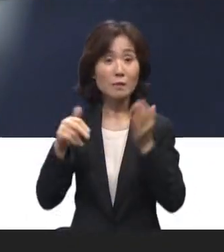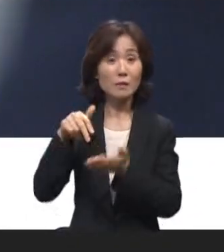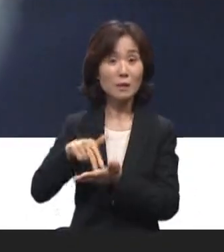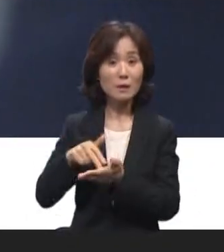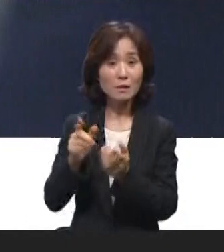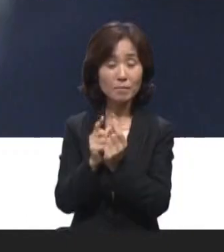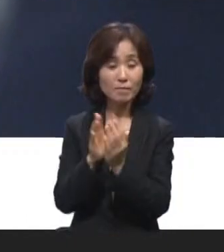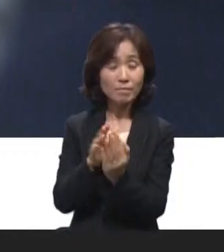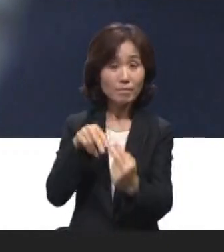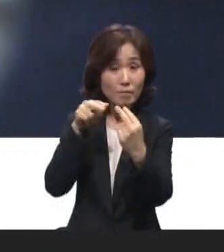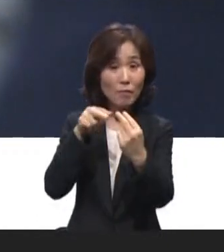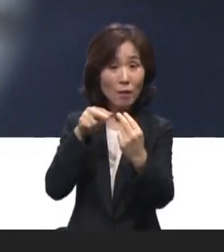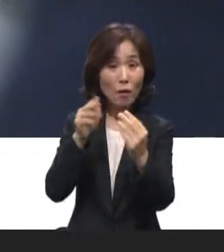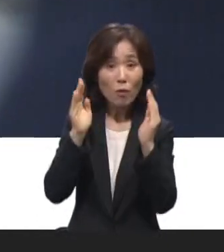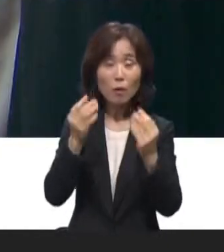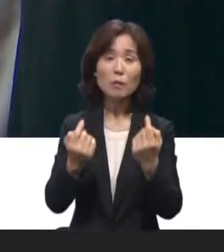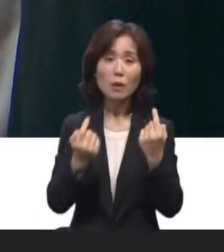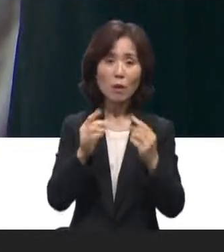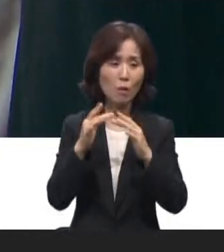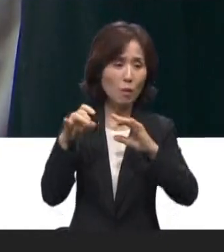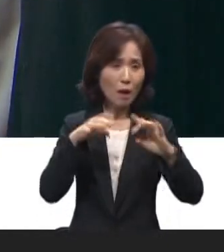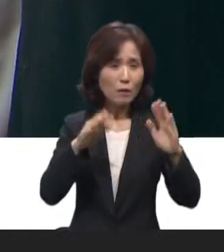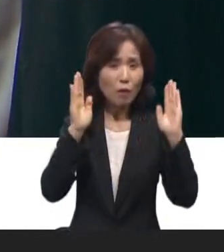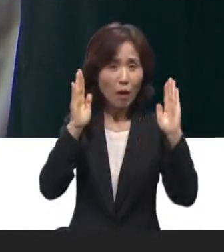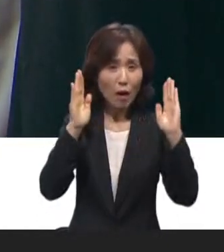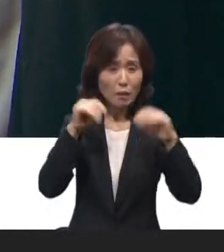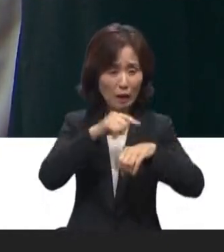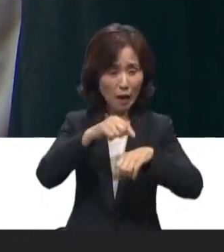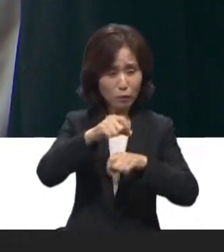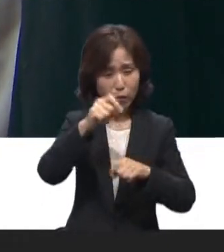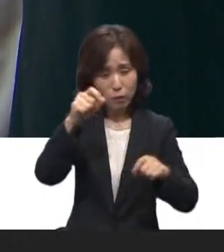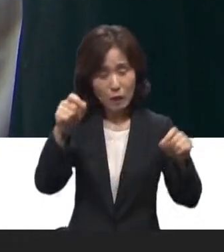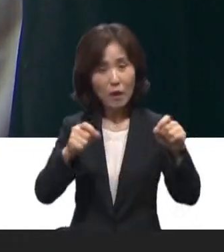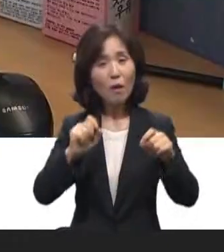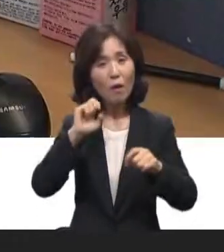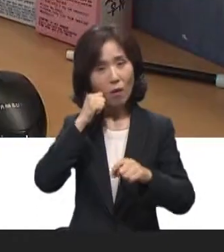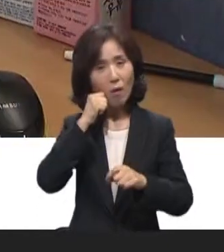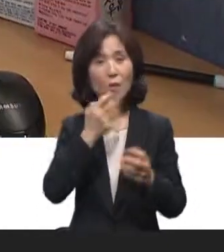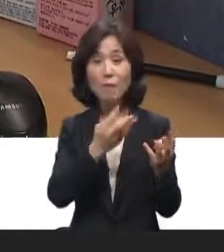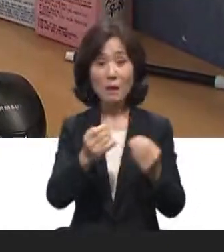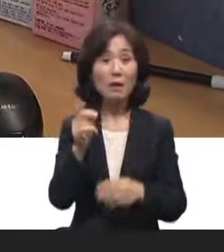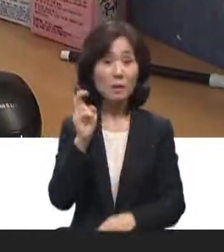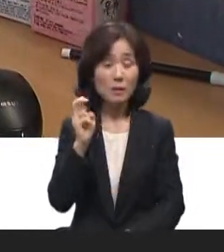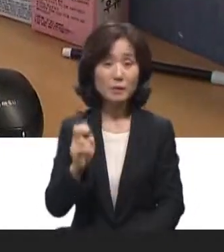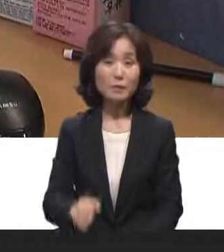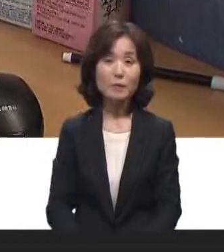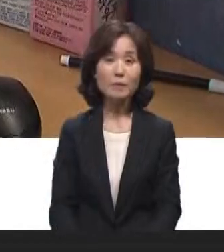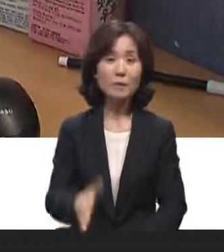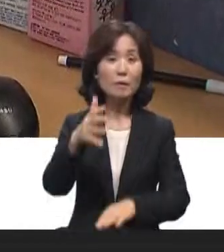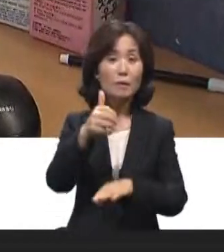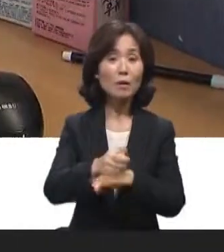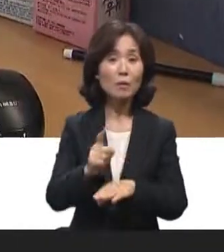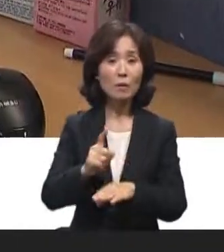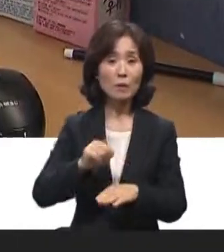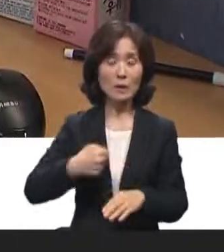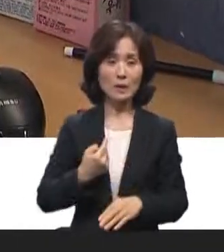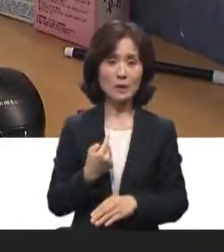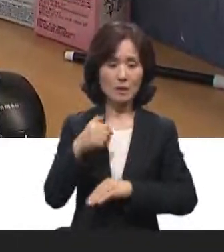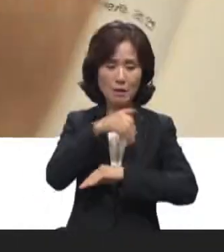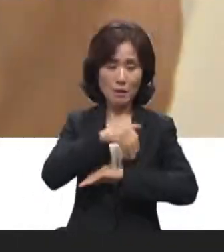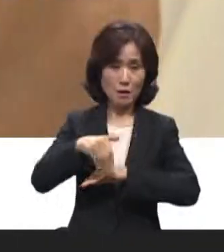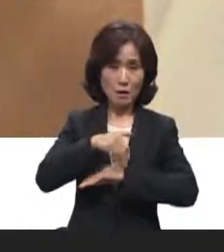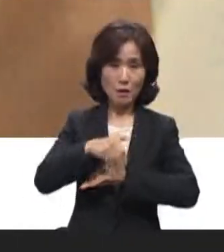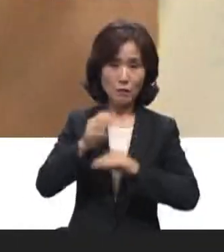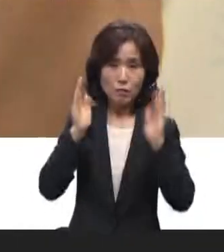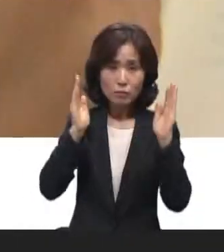대면 수업보다 는 온라인 상황에서 오래 있어야 되기 때문에 좀 어려워하는 경우 좀 많이 본 것 같습니다 결론적으로는 어떤 자기주도 썩